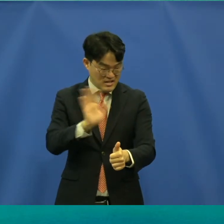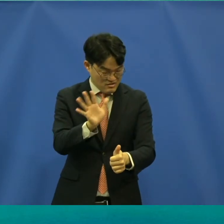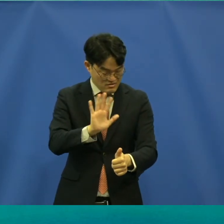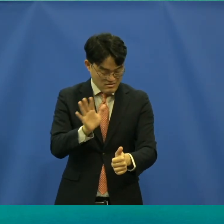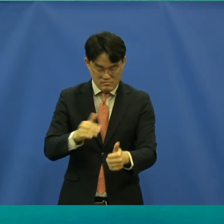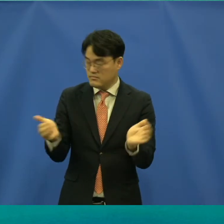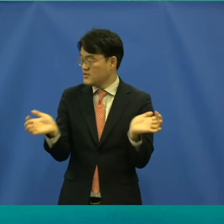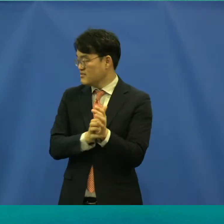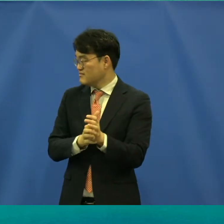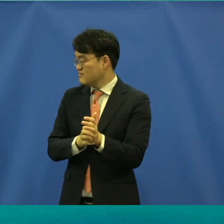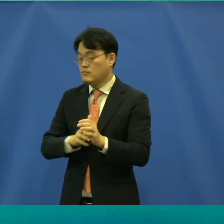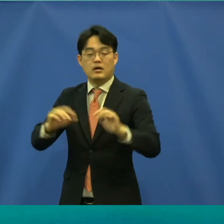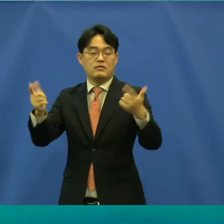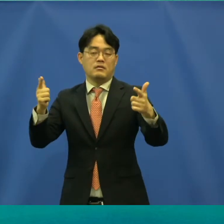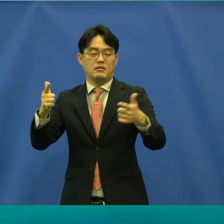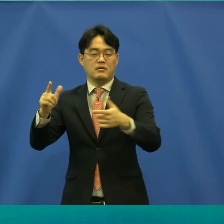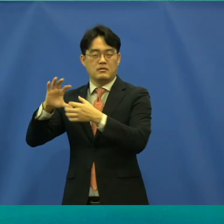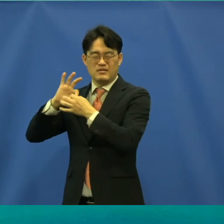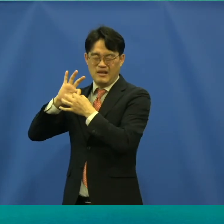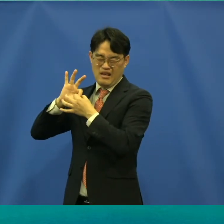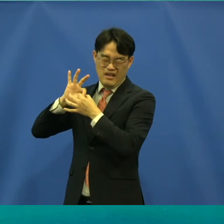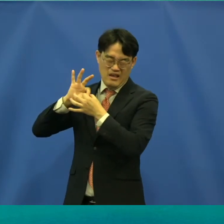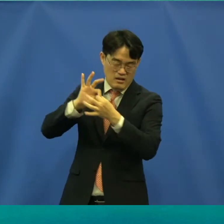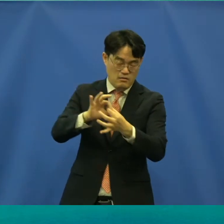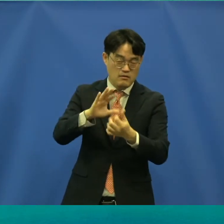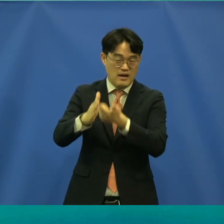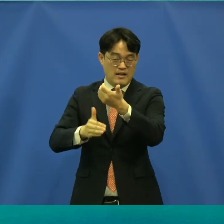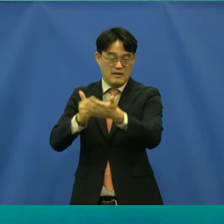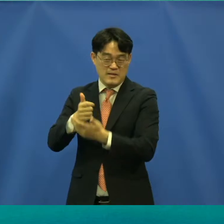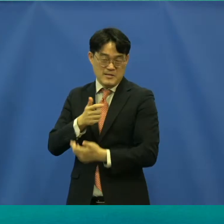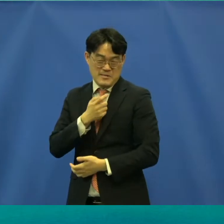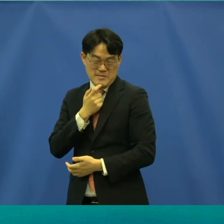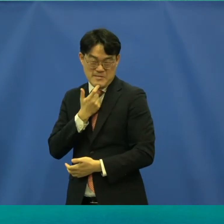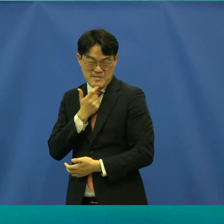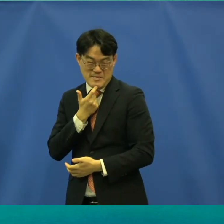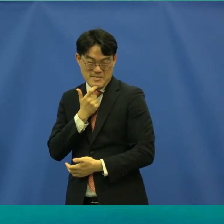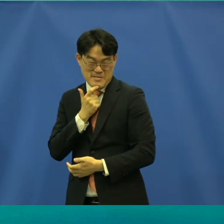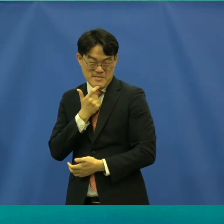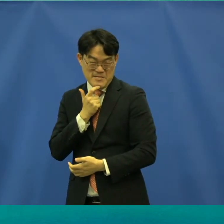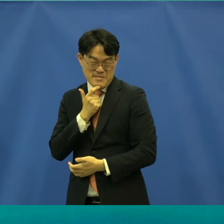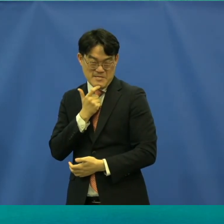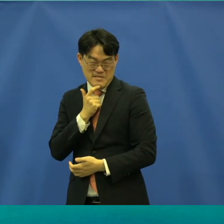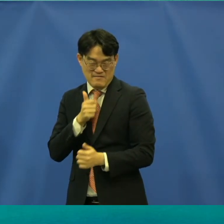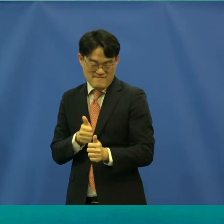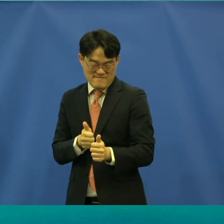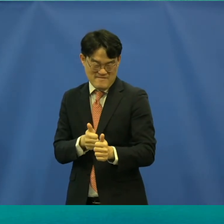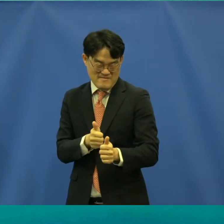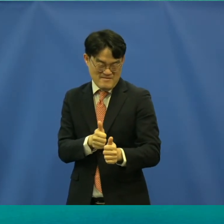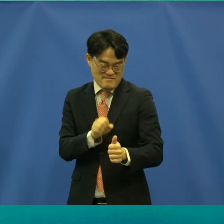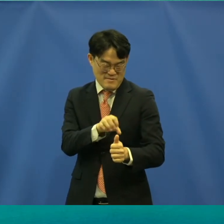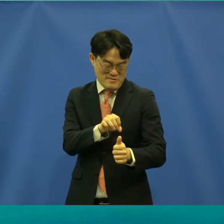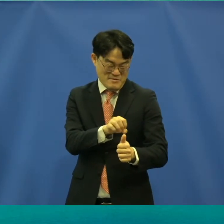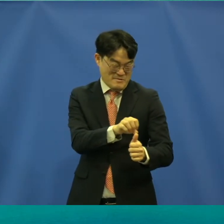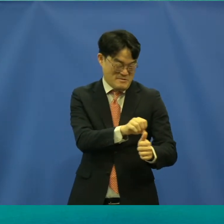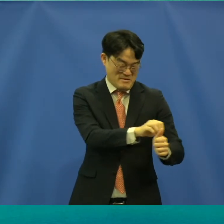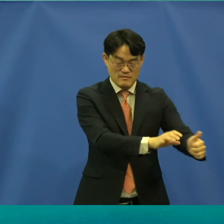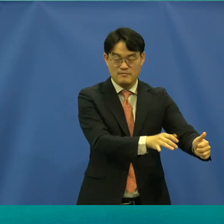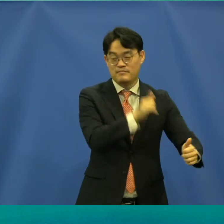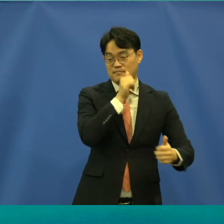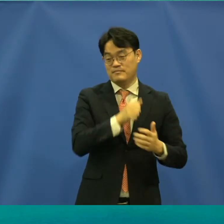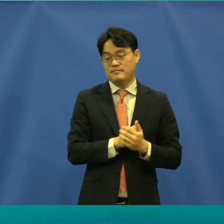요나서를 통해서 알겠지만 하나님은 끈질기게 찾아오십니다. 하나님은